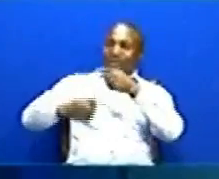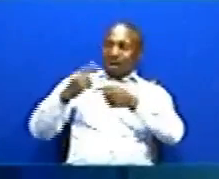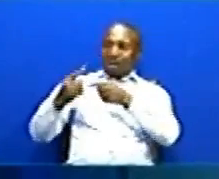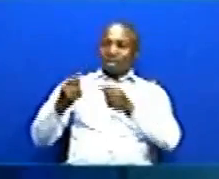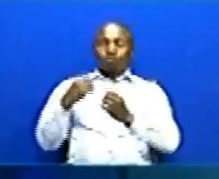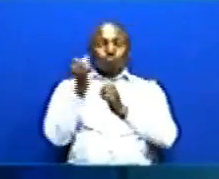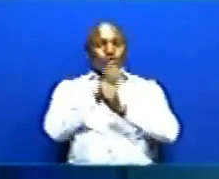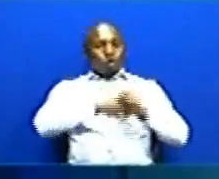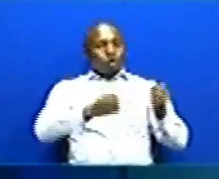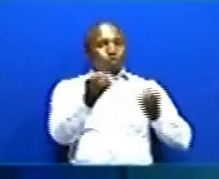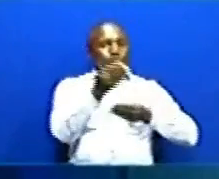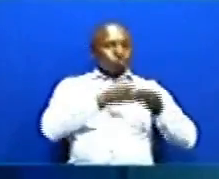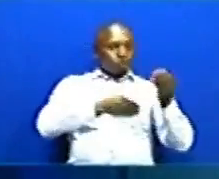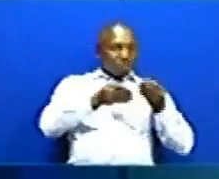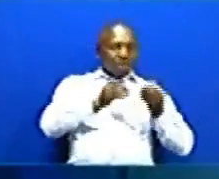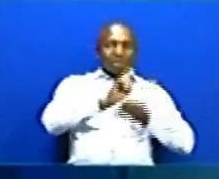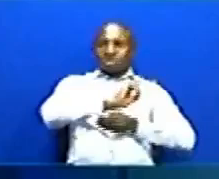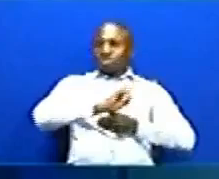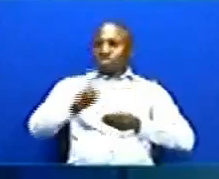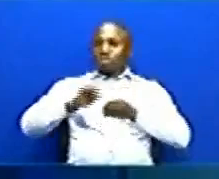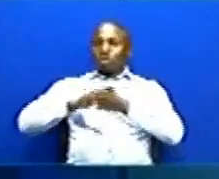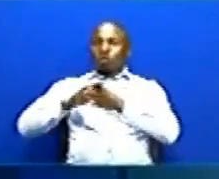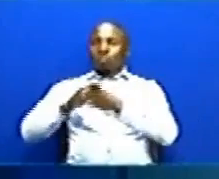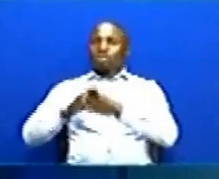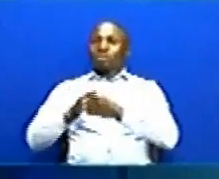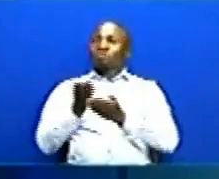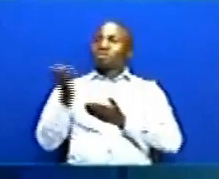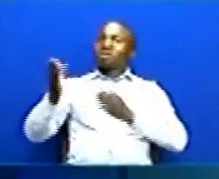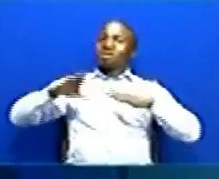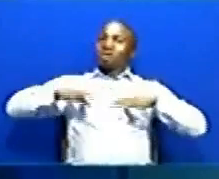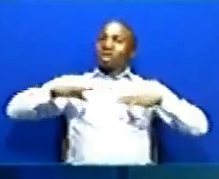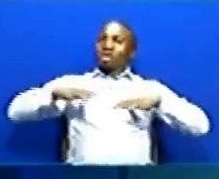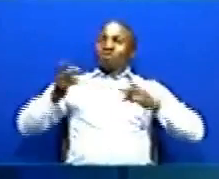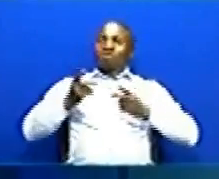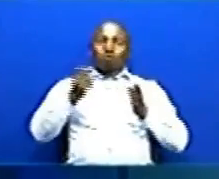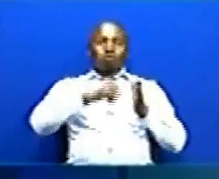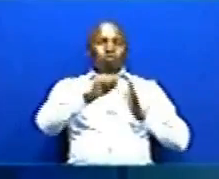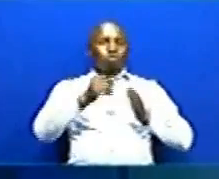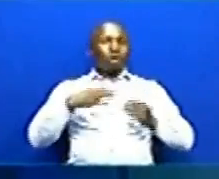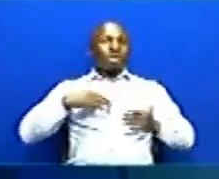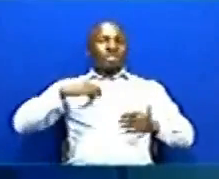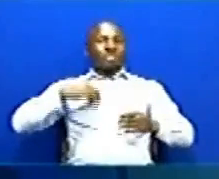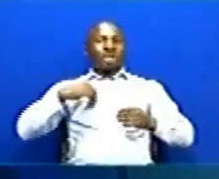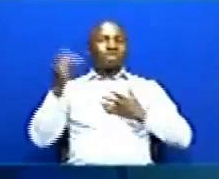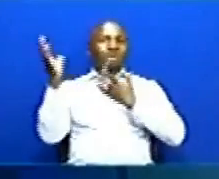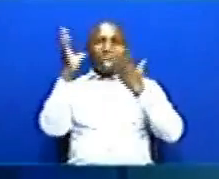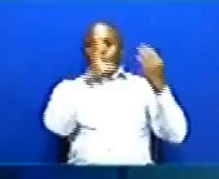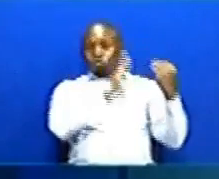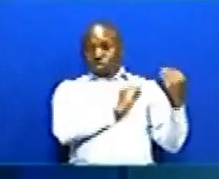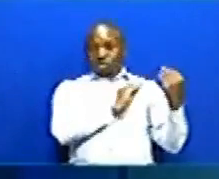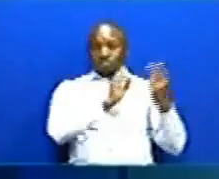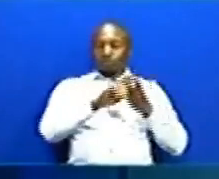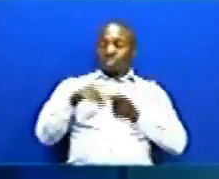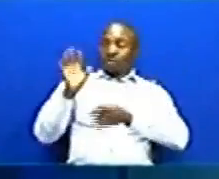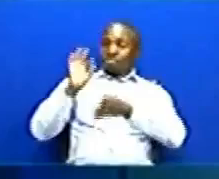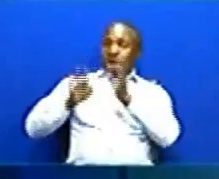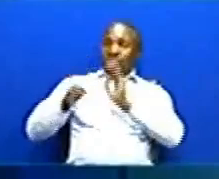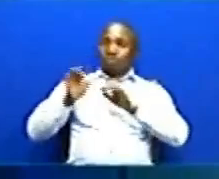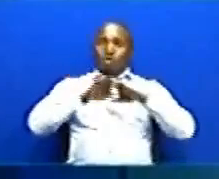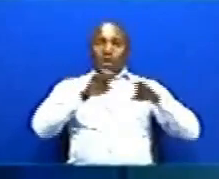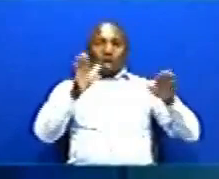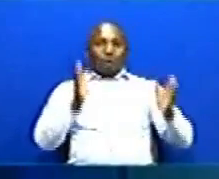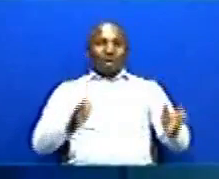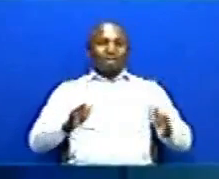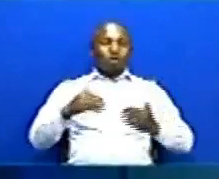kujikwamua kiuchumi badala ya matumizi ya anasa ikiwemo kununulia sare za harusi. Mratibu wa dawati la uwezeshaji